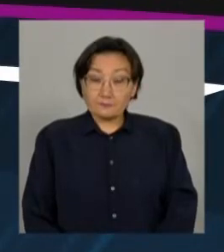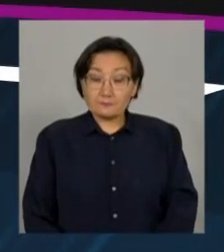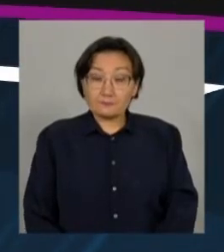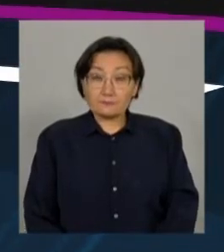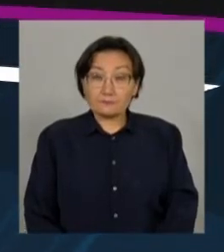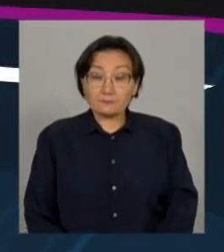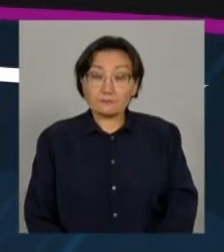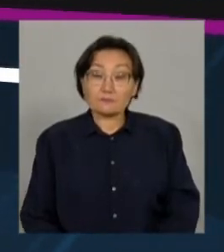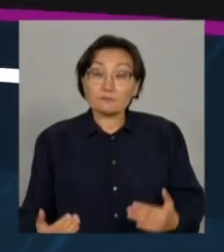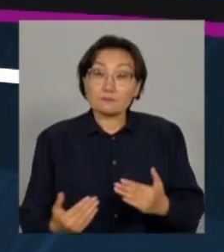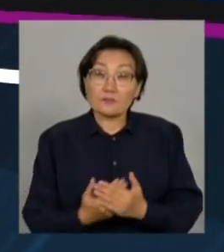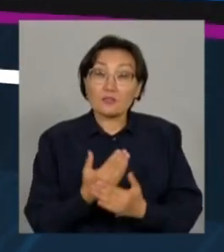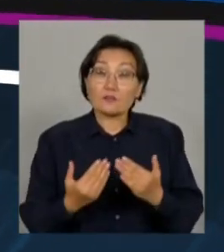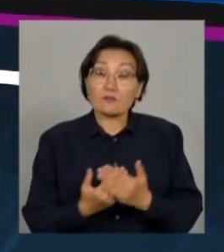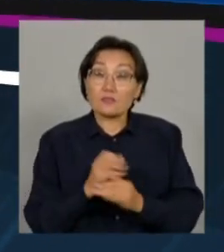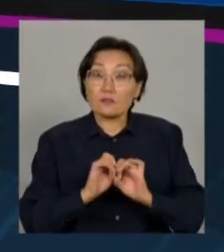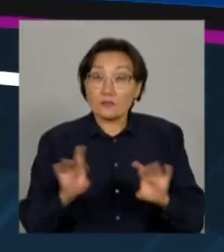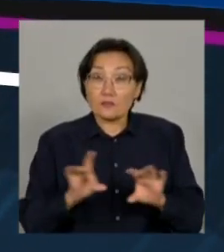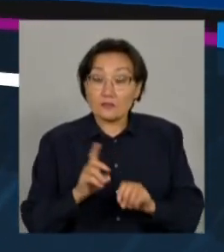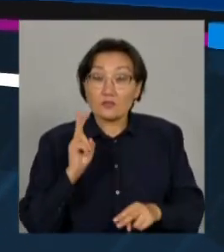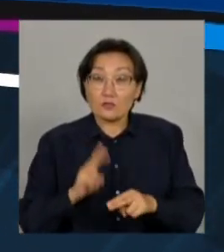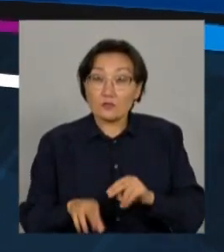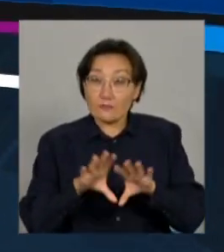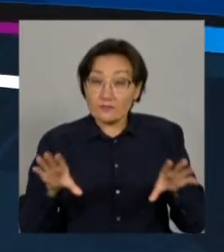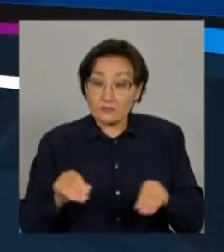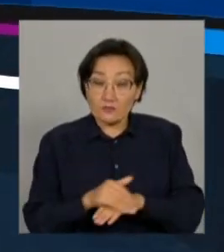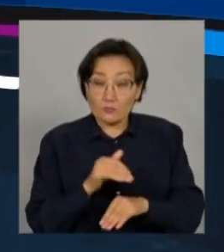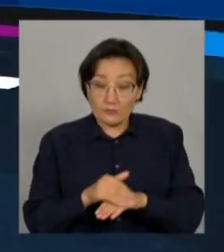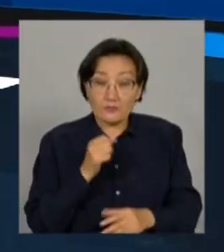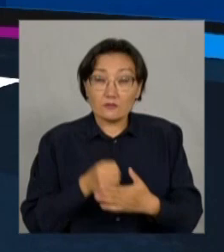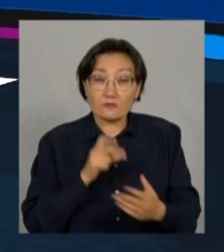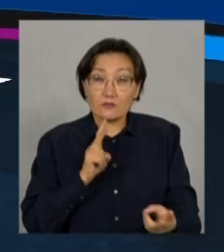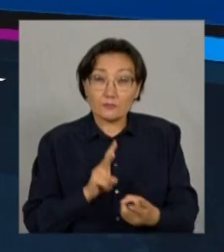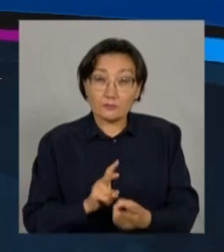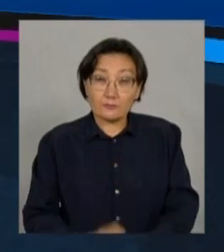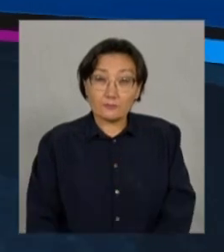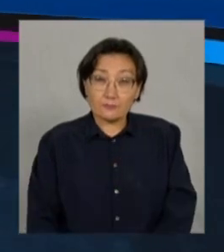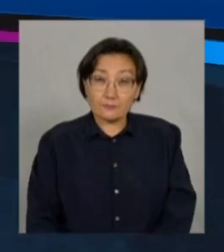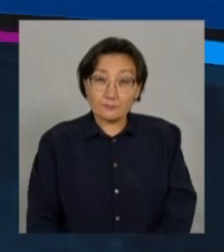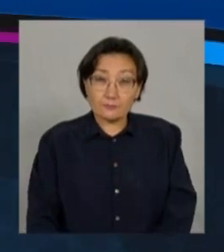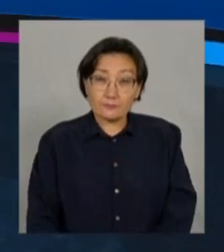На этом у меня все. Не пропустите итоговый выпуск новостей в 19:30. До встречи.